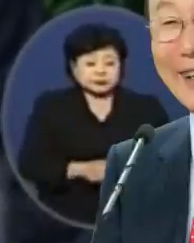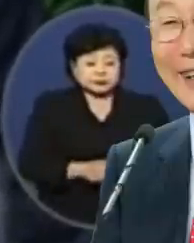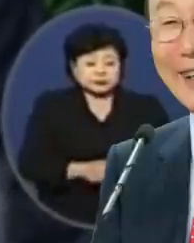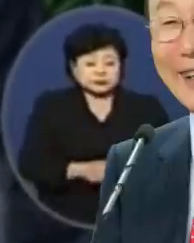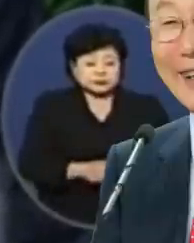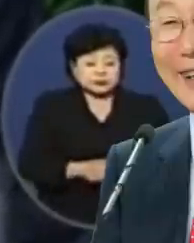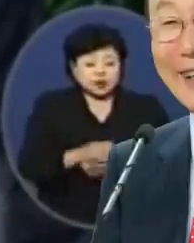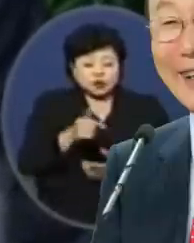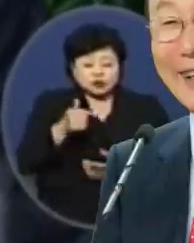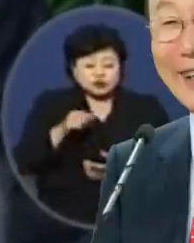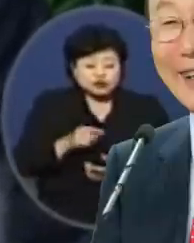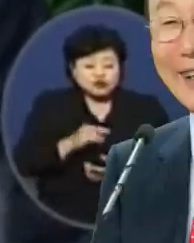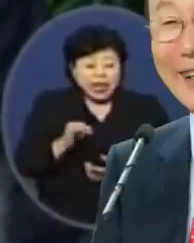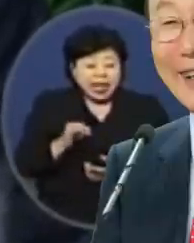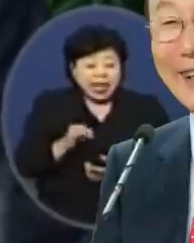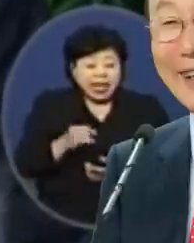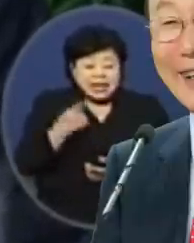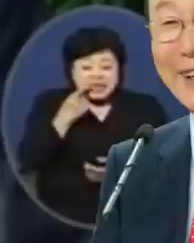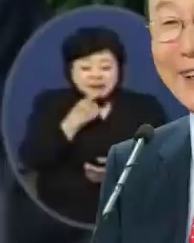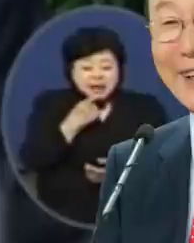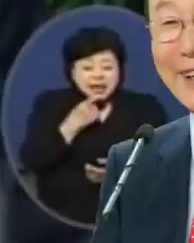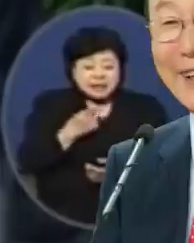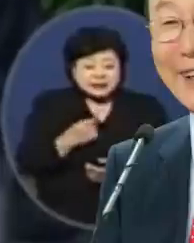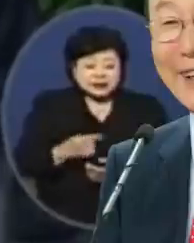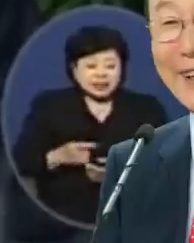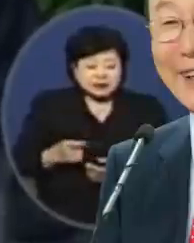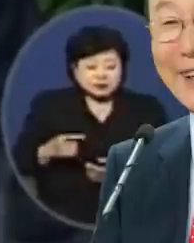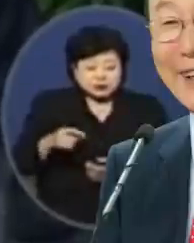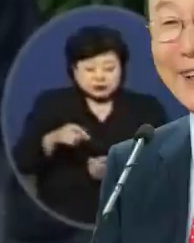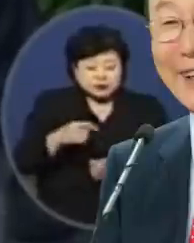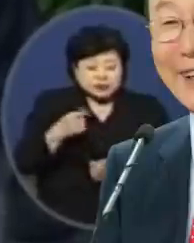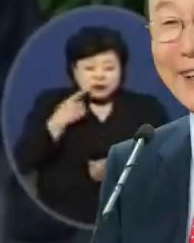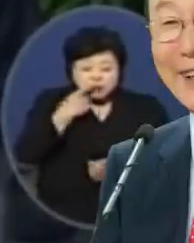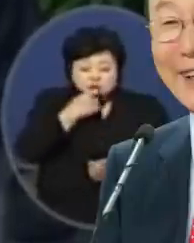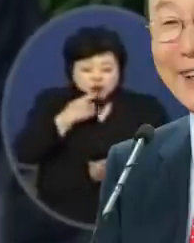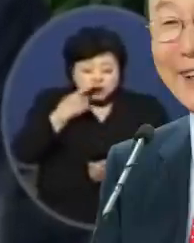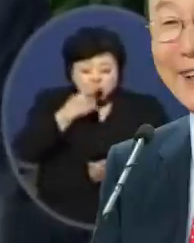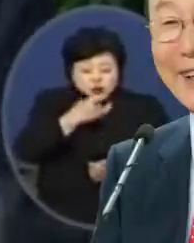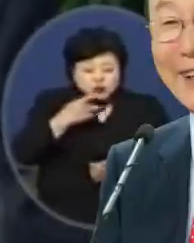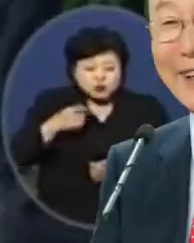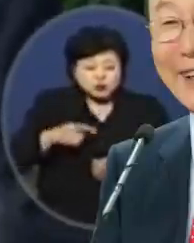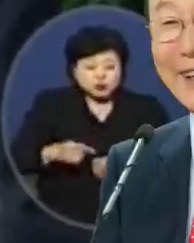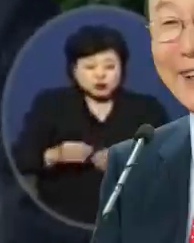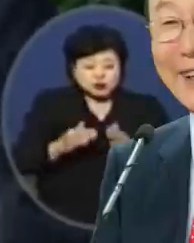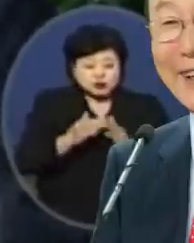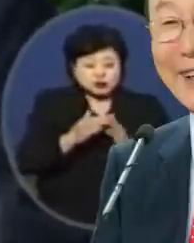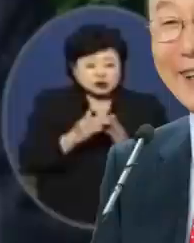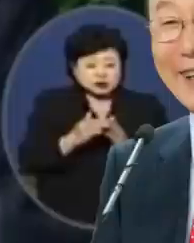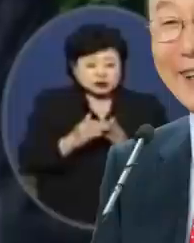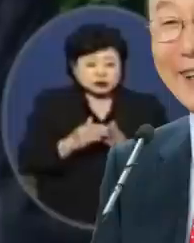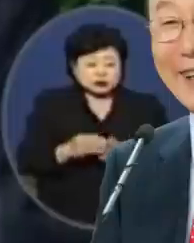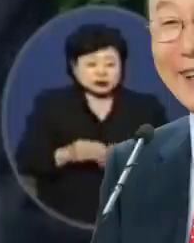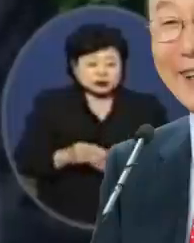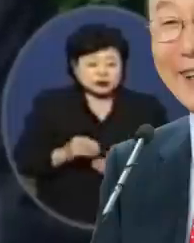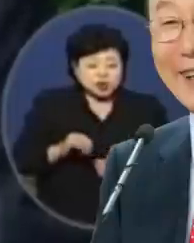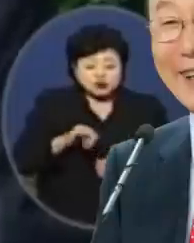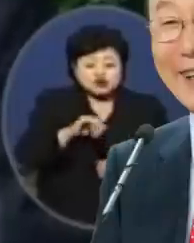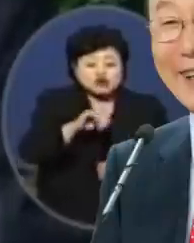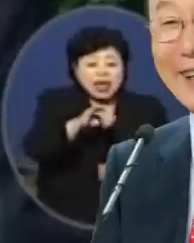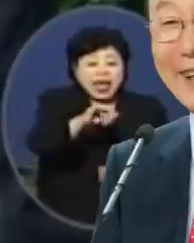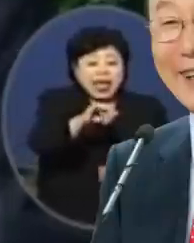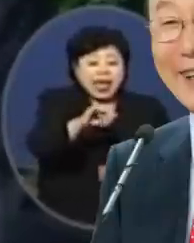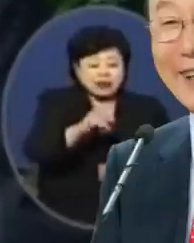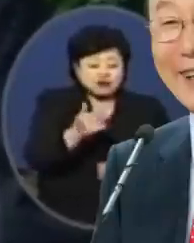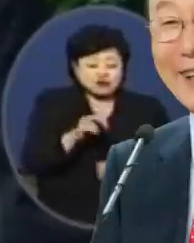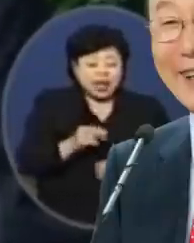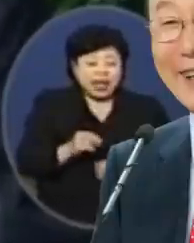누에는 입에서 나오는 비단으로서 자기 집을 짓지 않습니까? 누에가 입에서 나오는 비단 씨를 가지고 자기